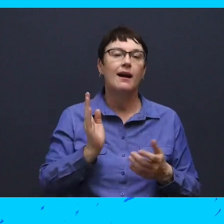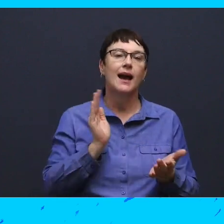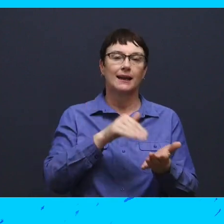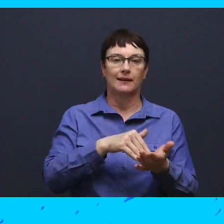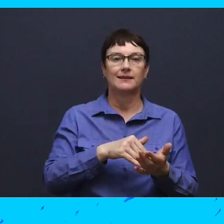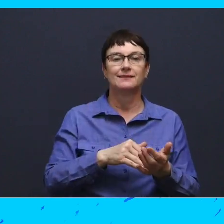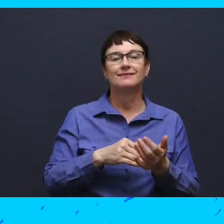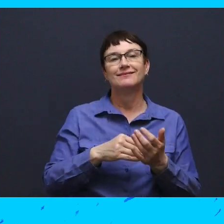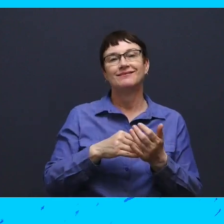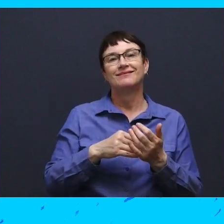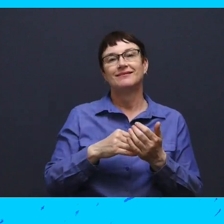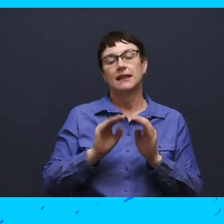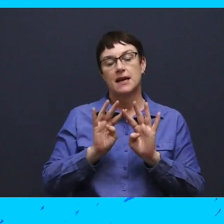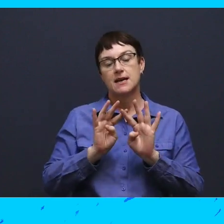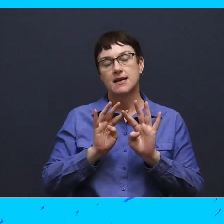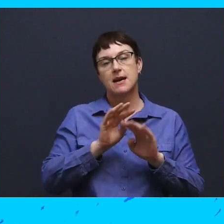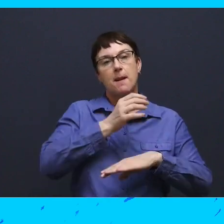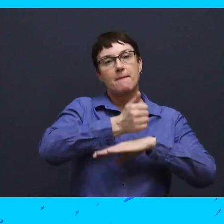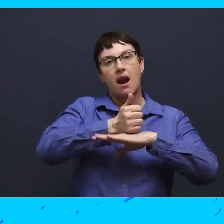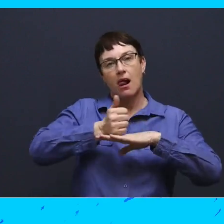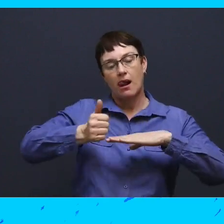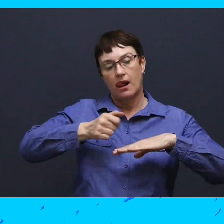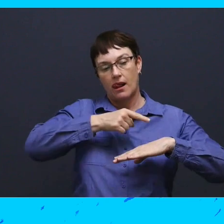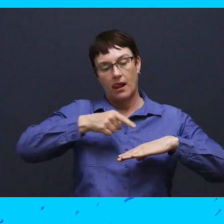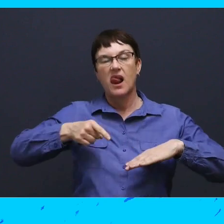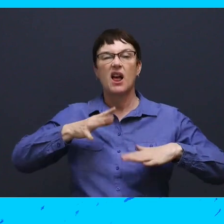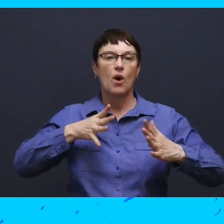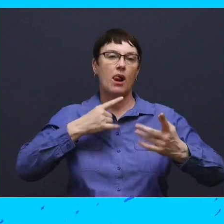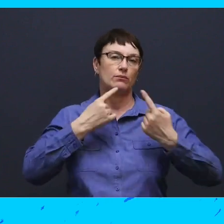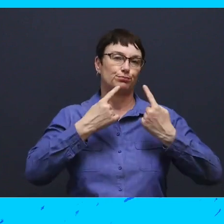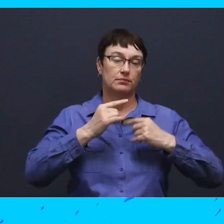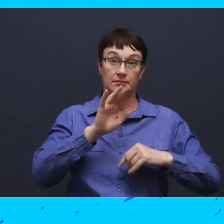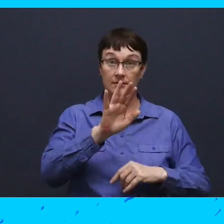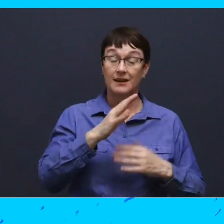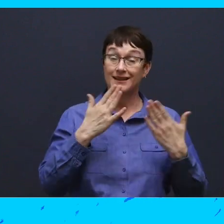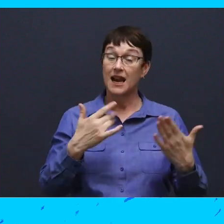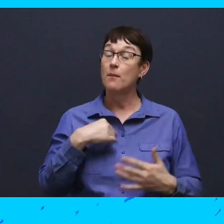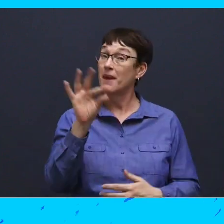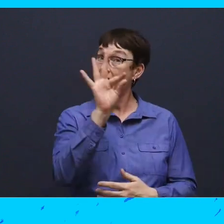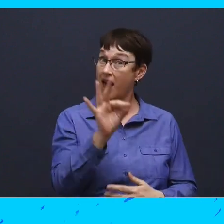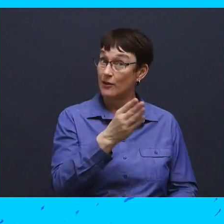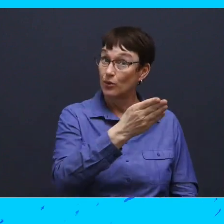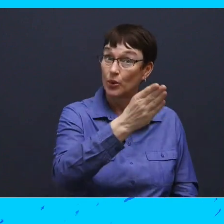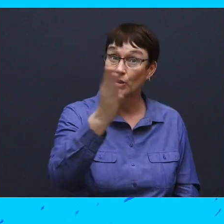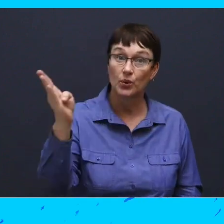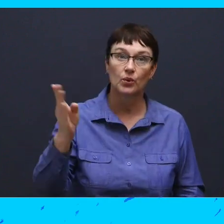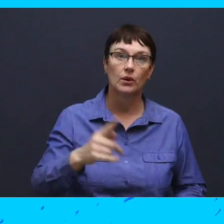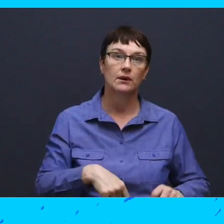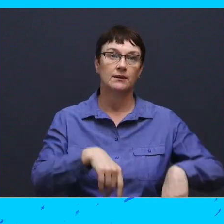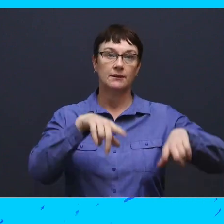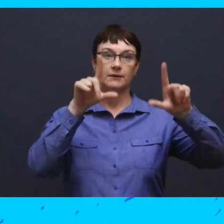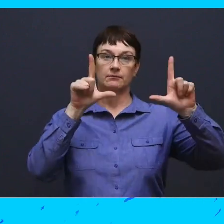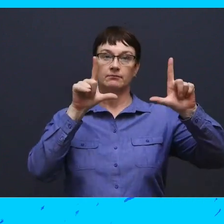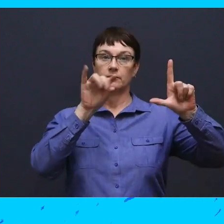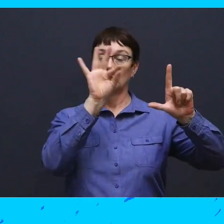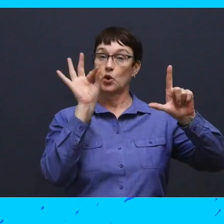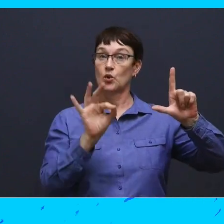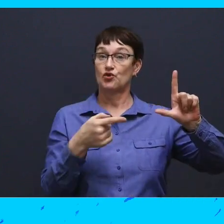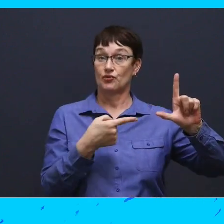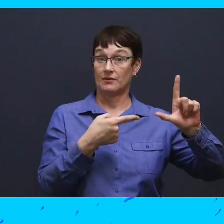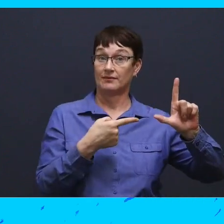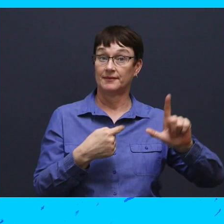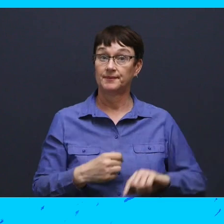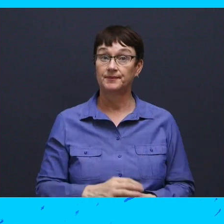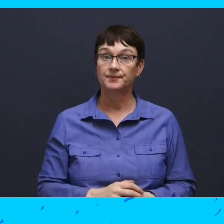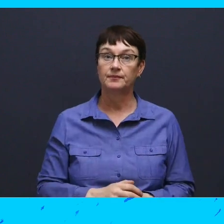que pense notre audience. On va avoir ici une séance